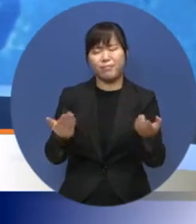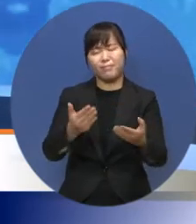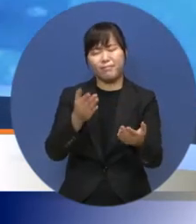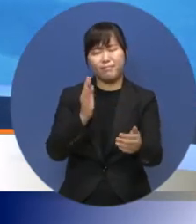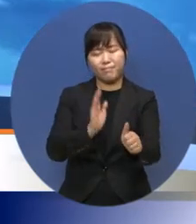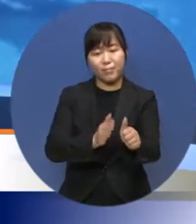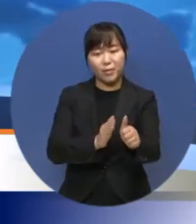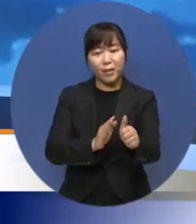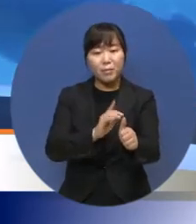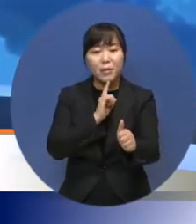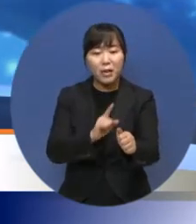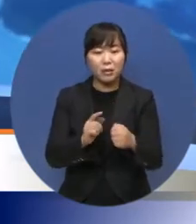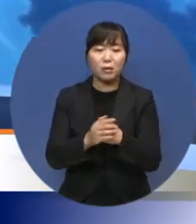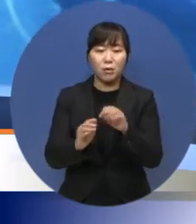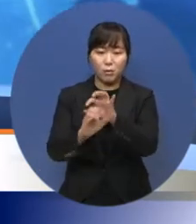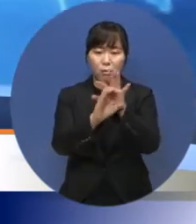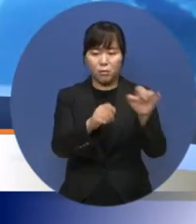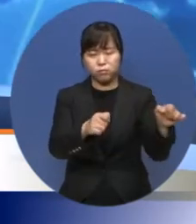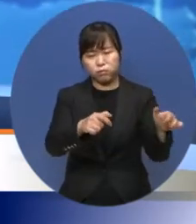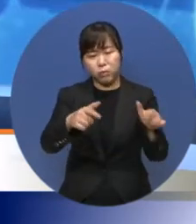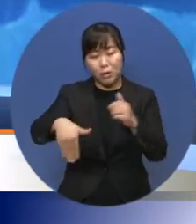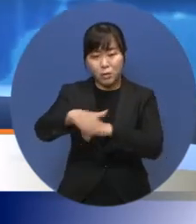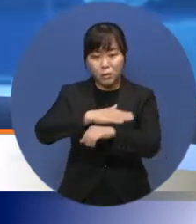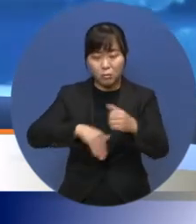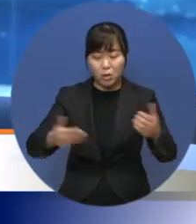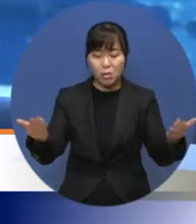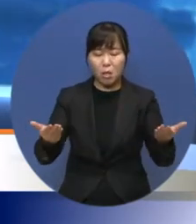당부했는데요. 코로나19 재확산 속에